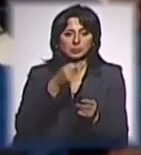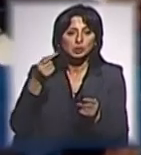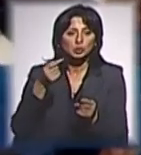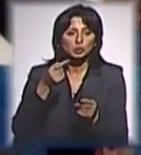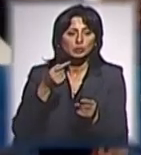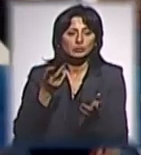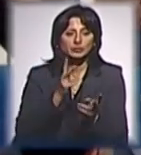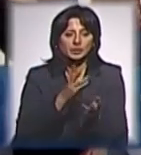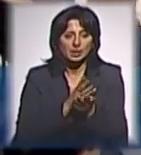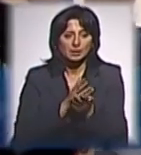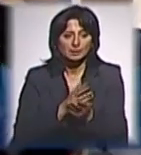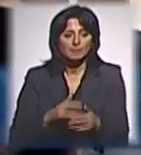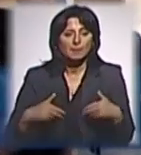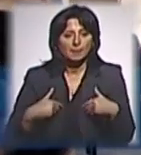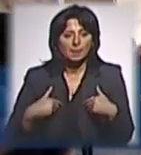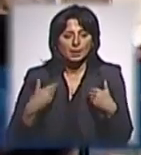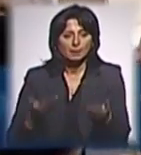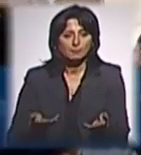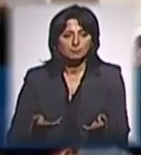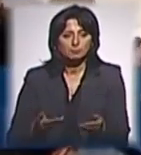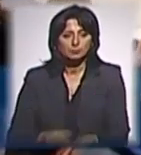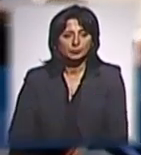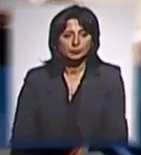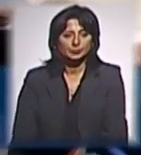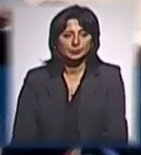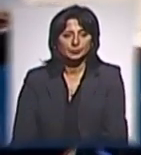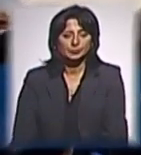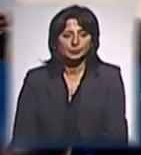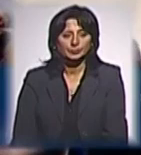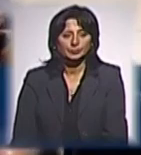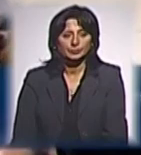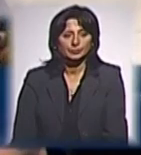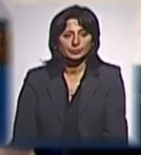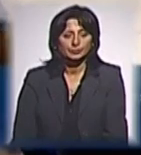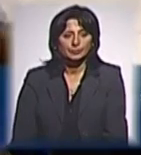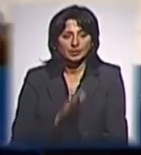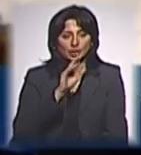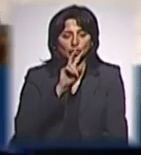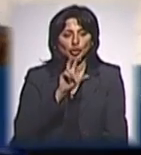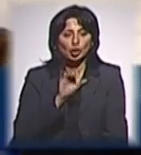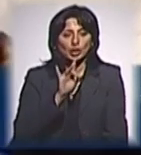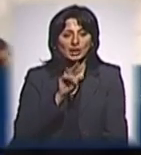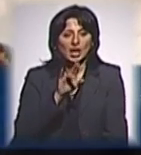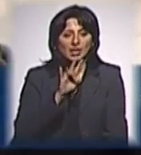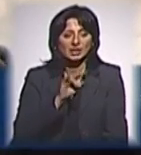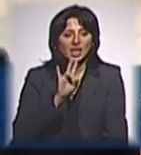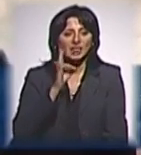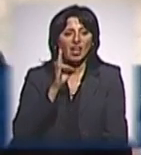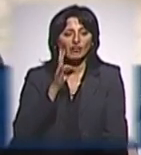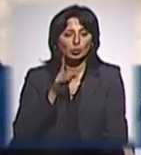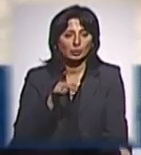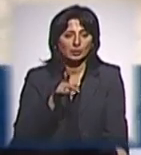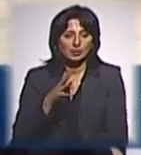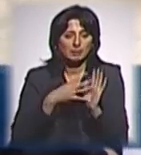მე შემიძლია კიდე ვინმეს სიტყვა და შემდეგ უკვე მაგიდისტურებთან გადავალ. მე ვარ ვახტანგ ჯორდანია და წარმოვადგენ ნათლუხის